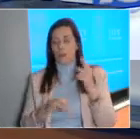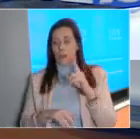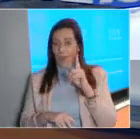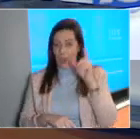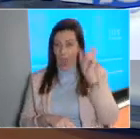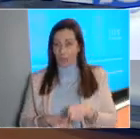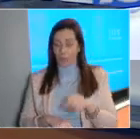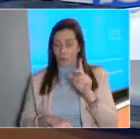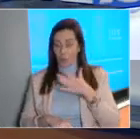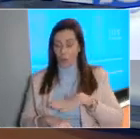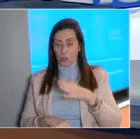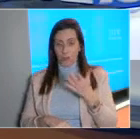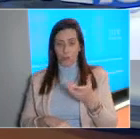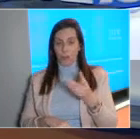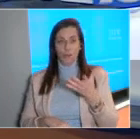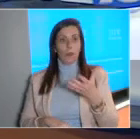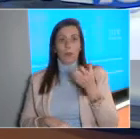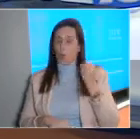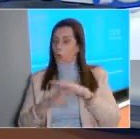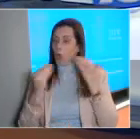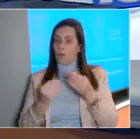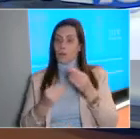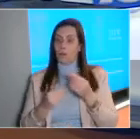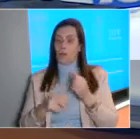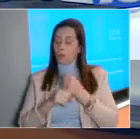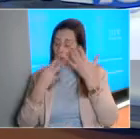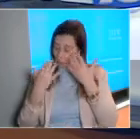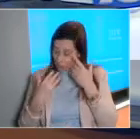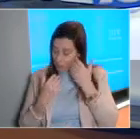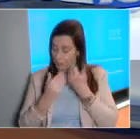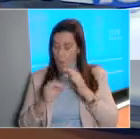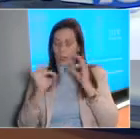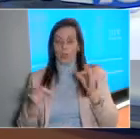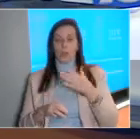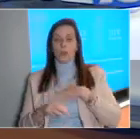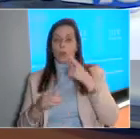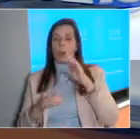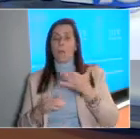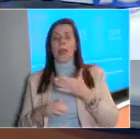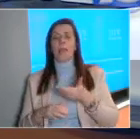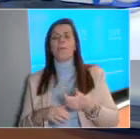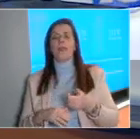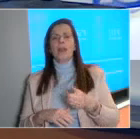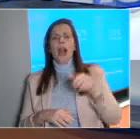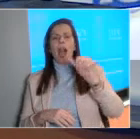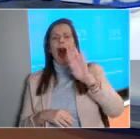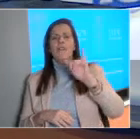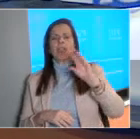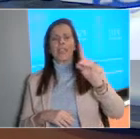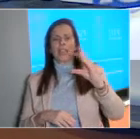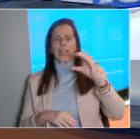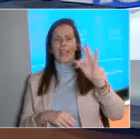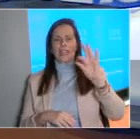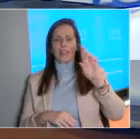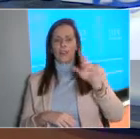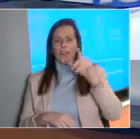של נתניהו עם נתיניו. הוא לוקח את כל הדברים האלה, משקלל את הנתונים לפני שהוא יוצא. אני רוצה להראות לך. הלאה, מה עם אבי דיכטר בחייך? הוא כזה איש